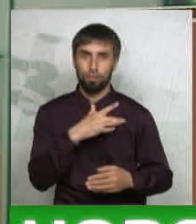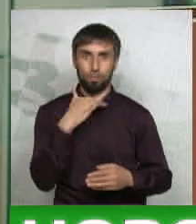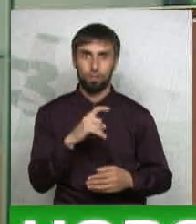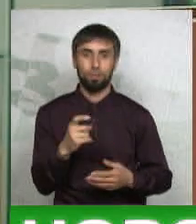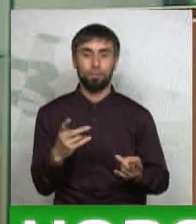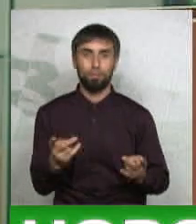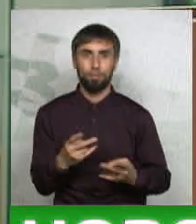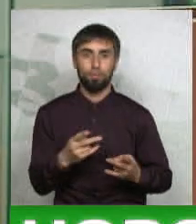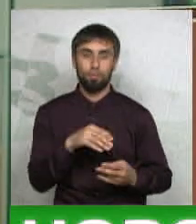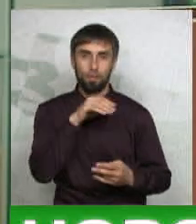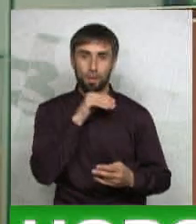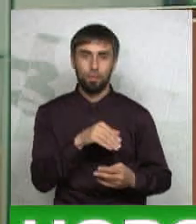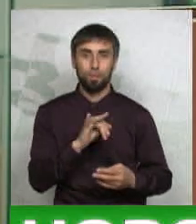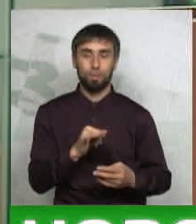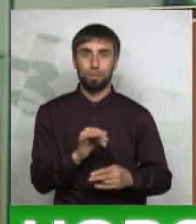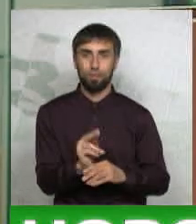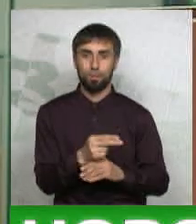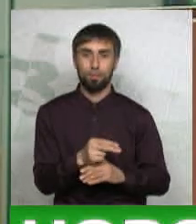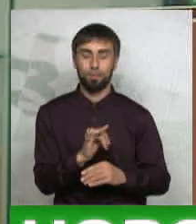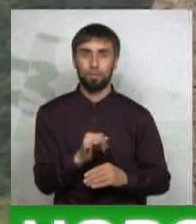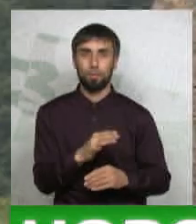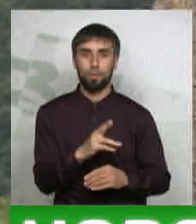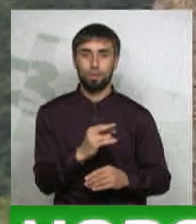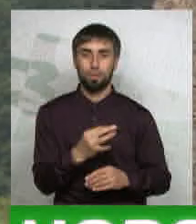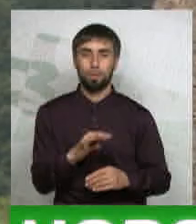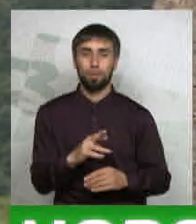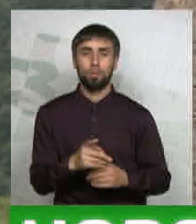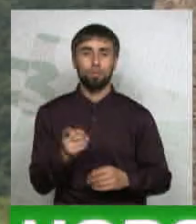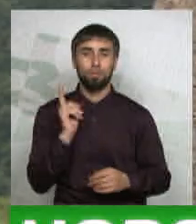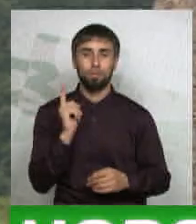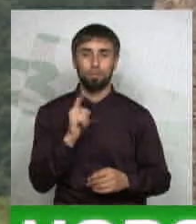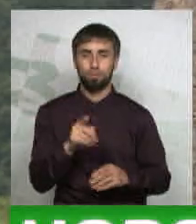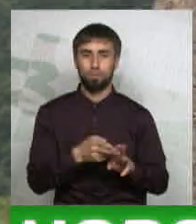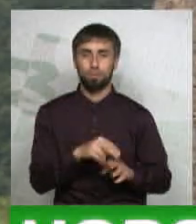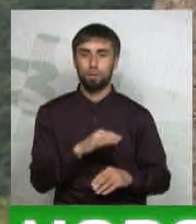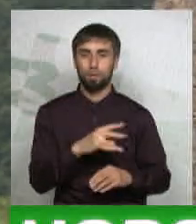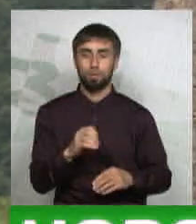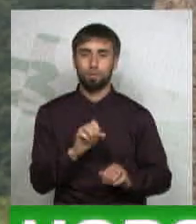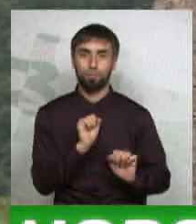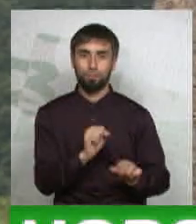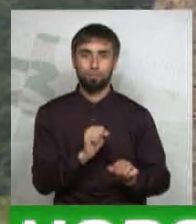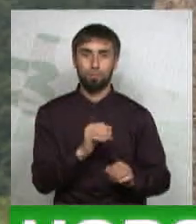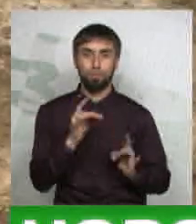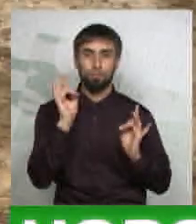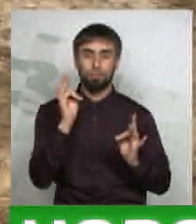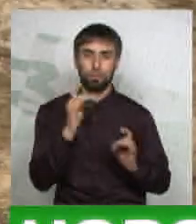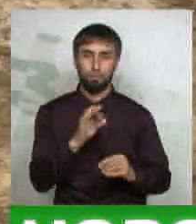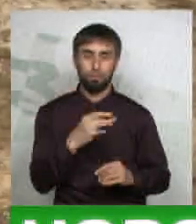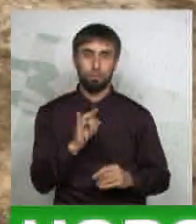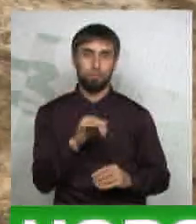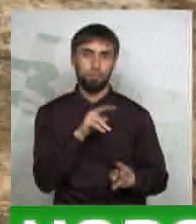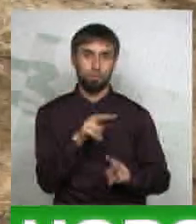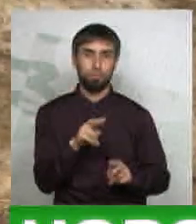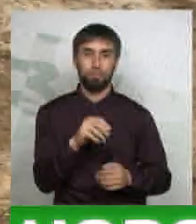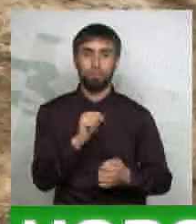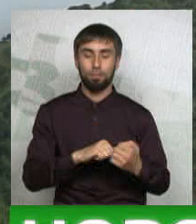них нуждаются в профессиональной реставрации и консервации. Древние монументальные жилые, оборонительные, сигнально-сторожевые и